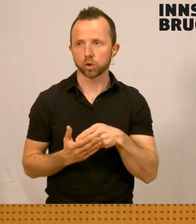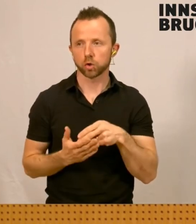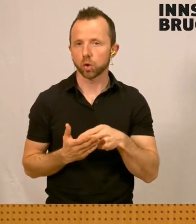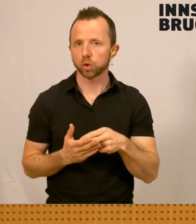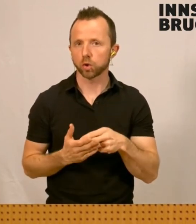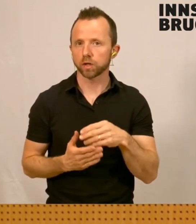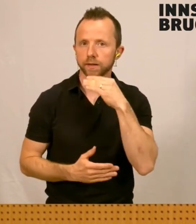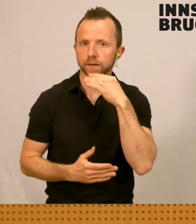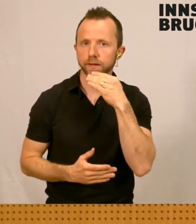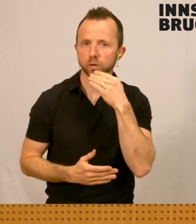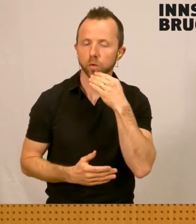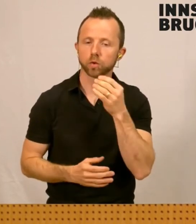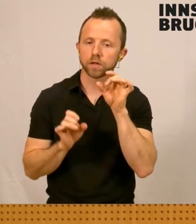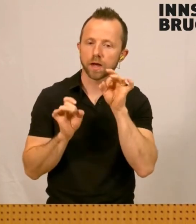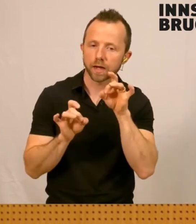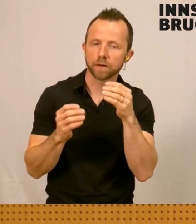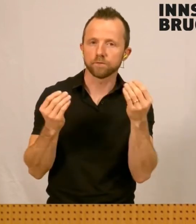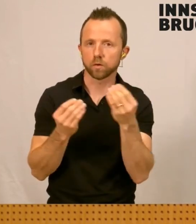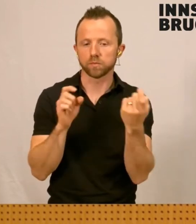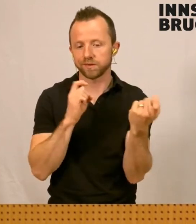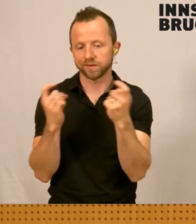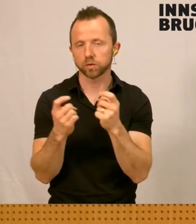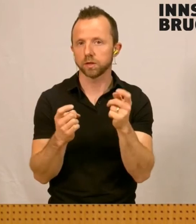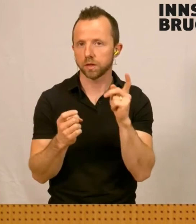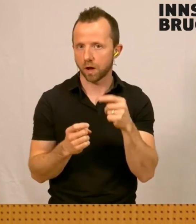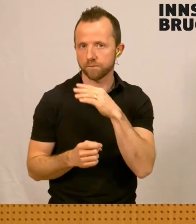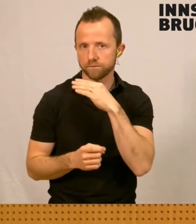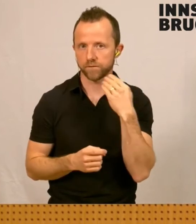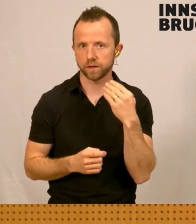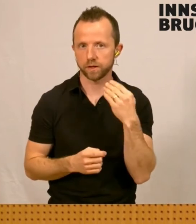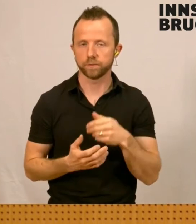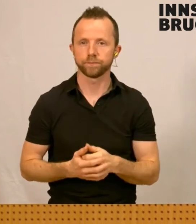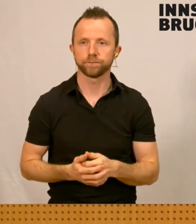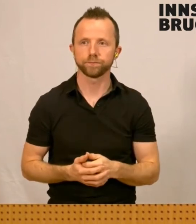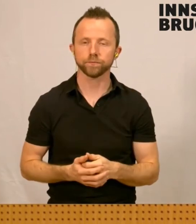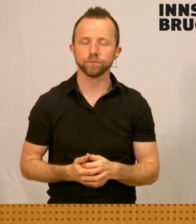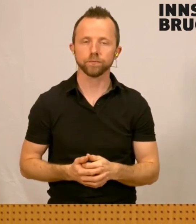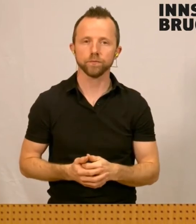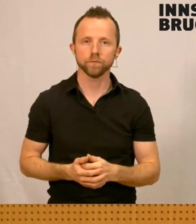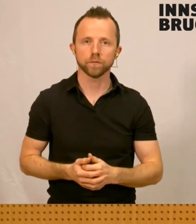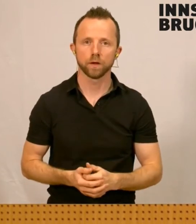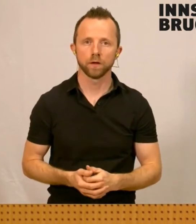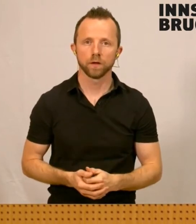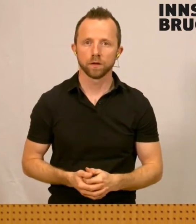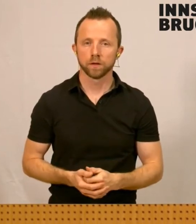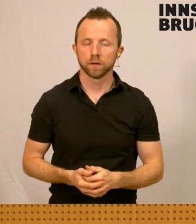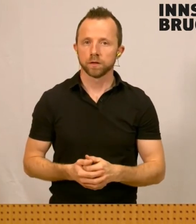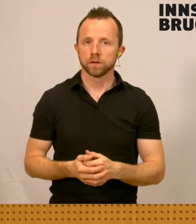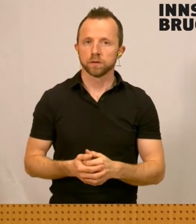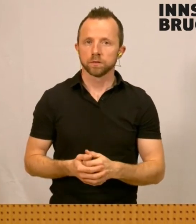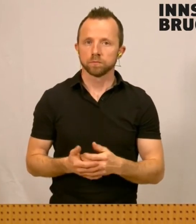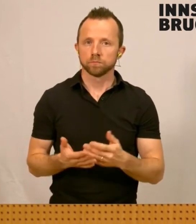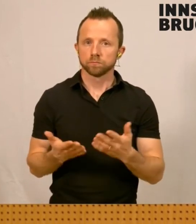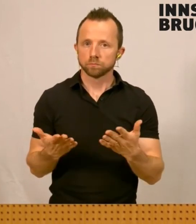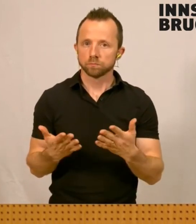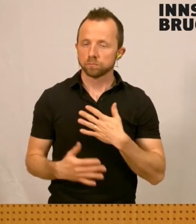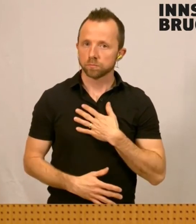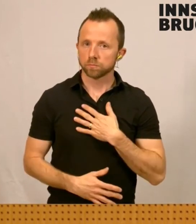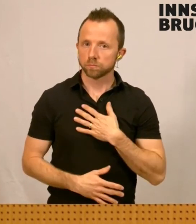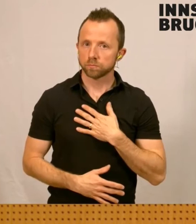ausreichend ausgeführt und diskutiert werden. Unter anderem auch, weil trotz